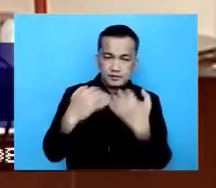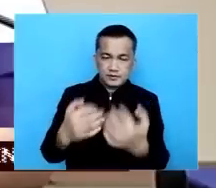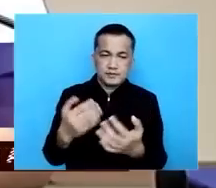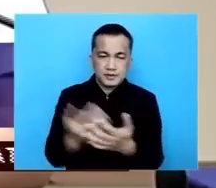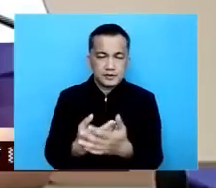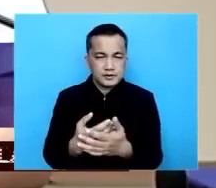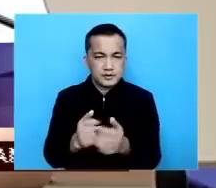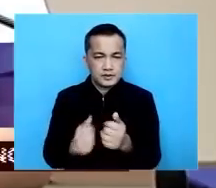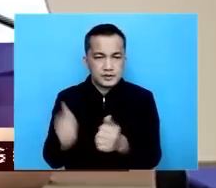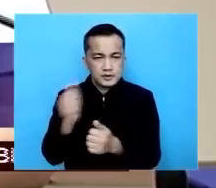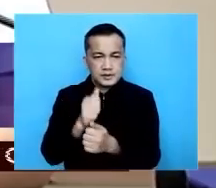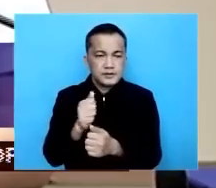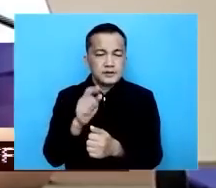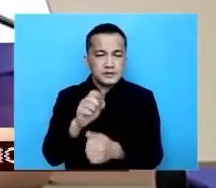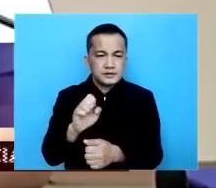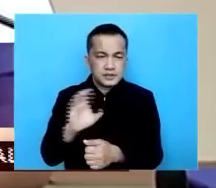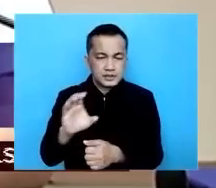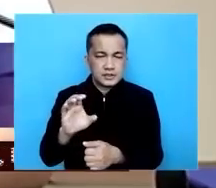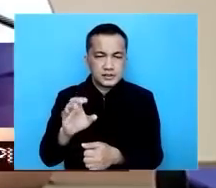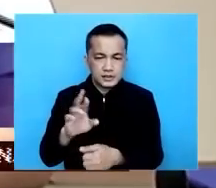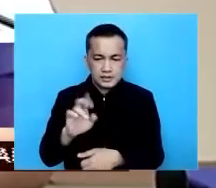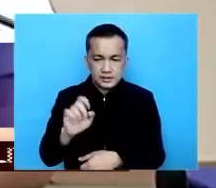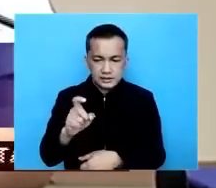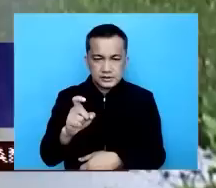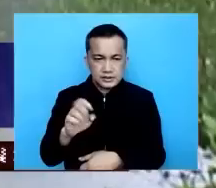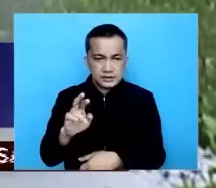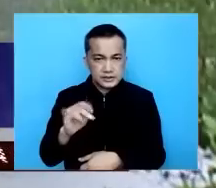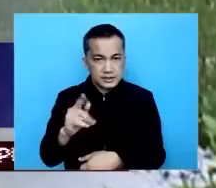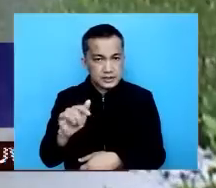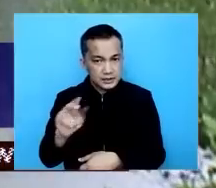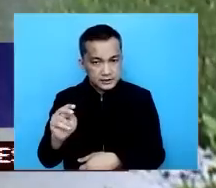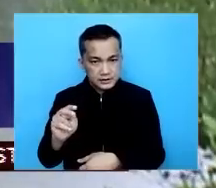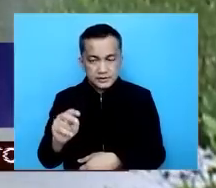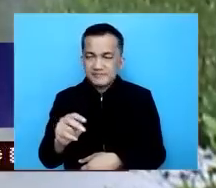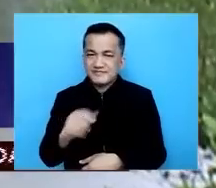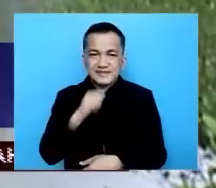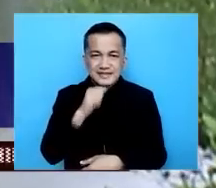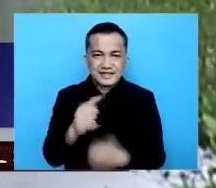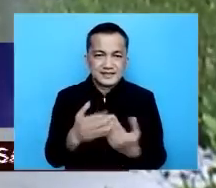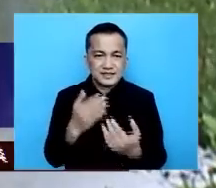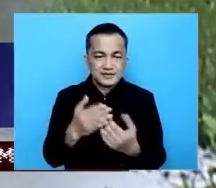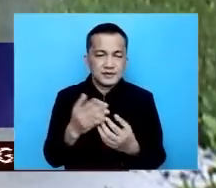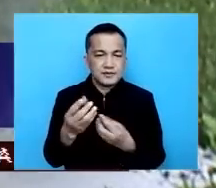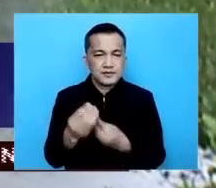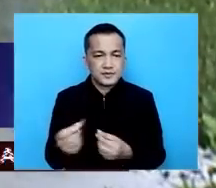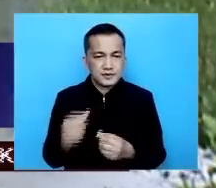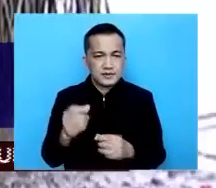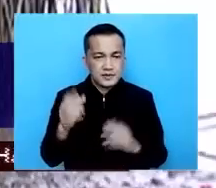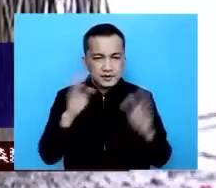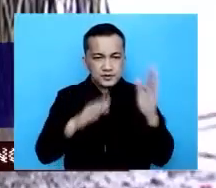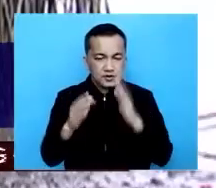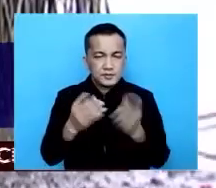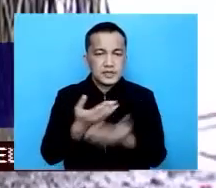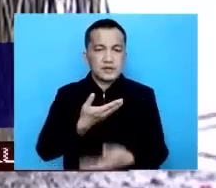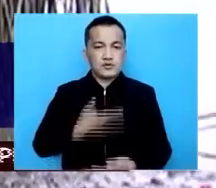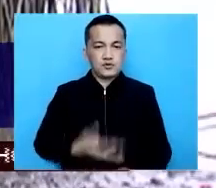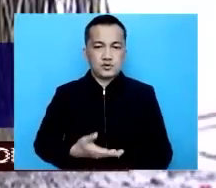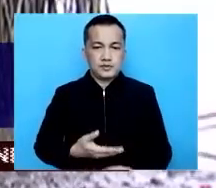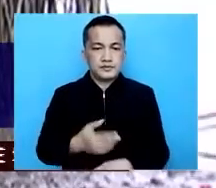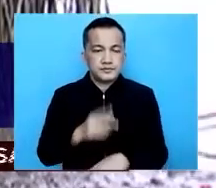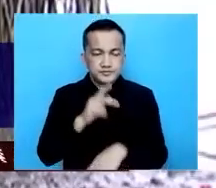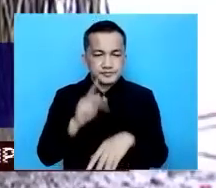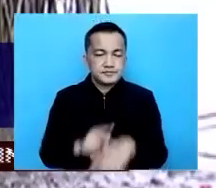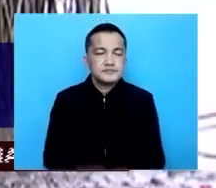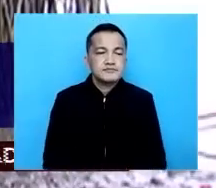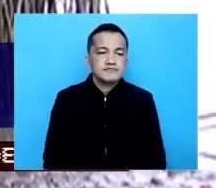ng ahensya, inamin ni Secretary Rex Gatchalian na hindi naman daw madaling maresolba ang problema ng gutom sa bansa.